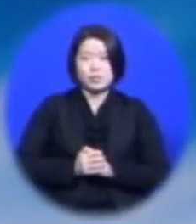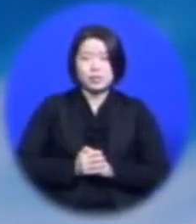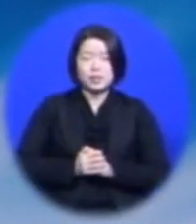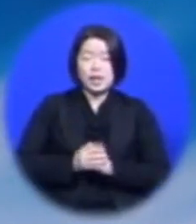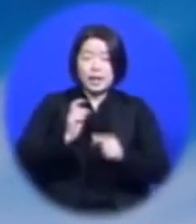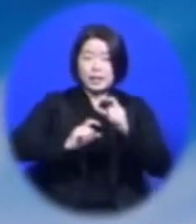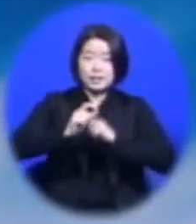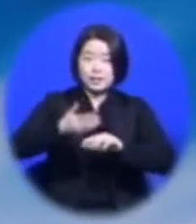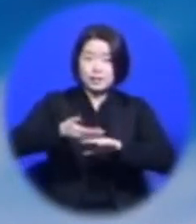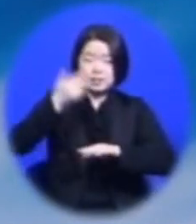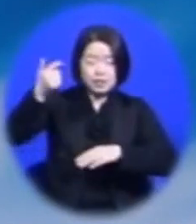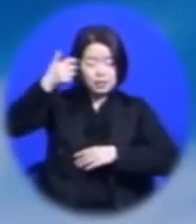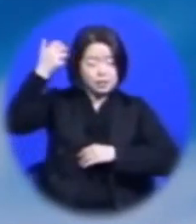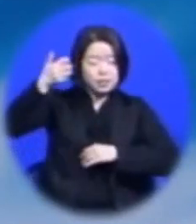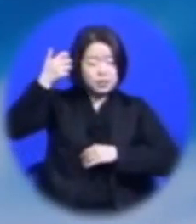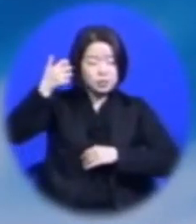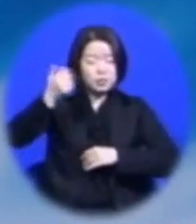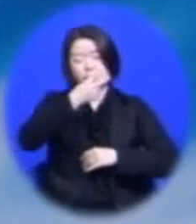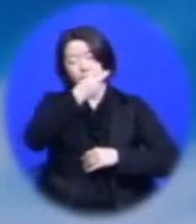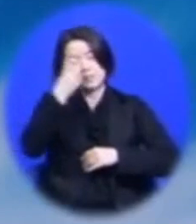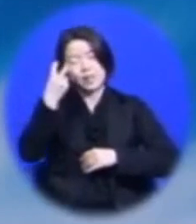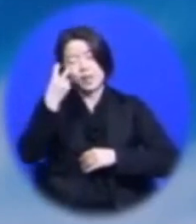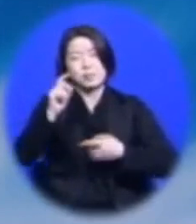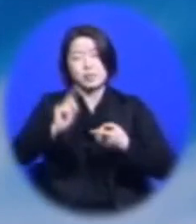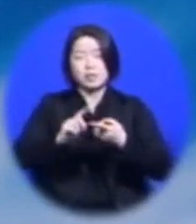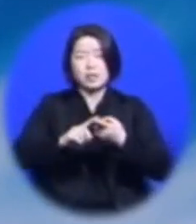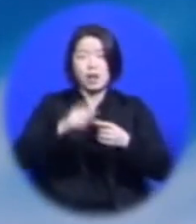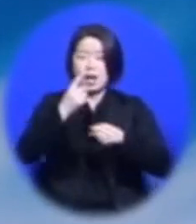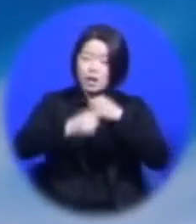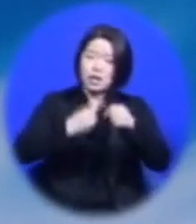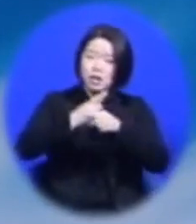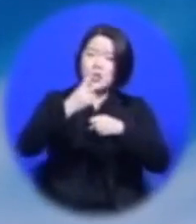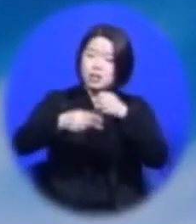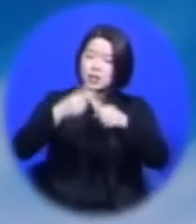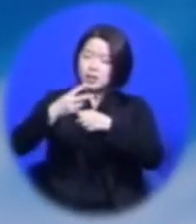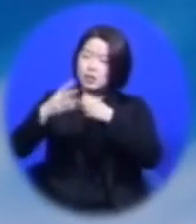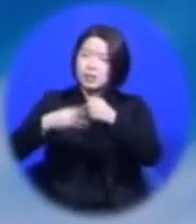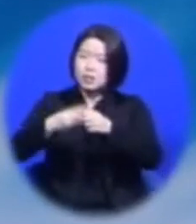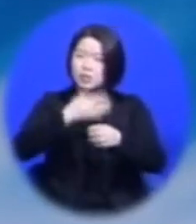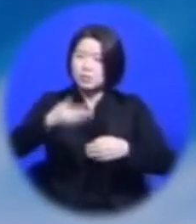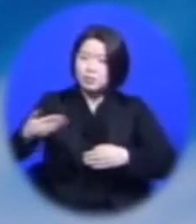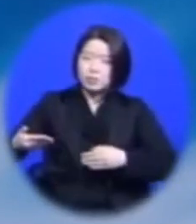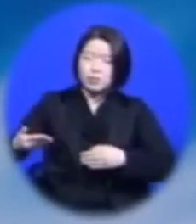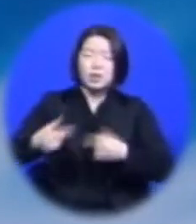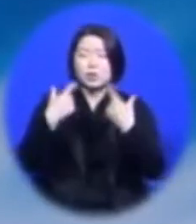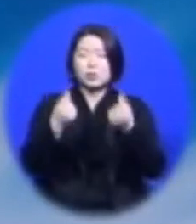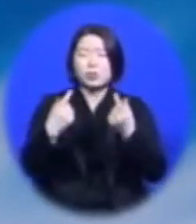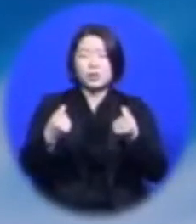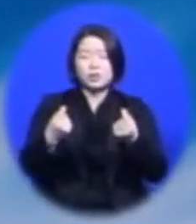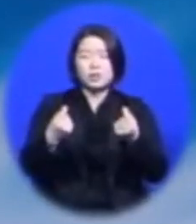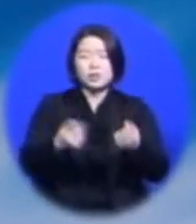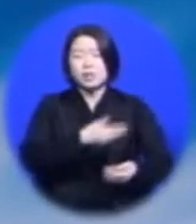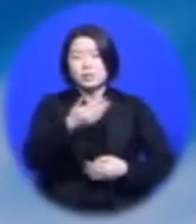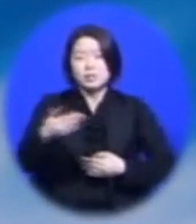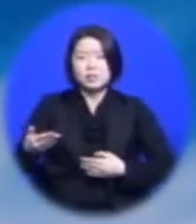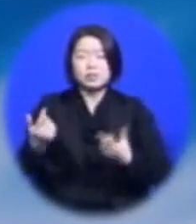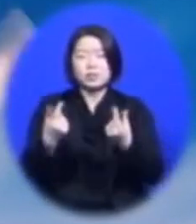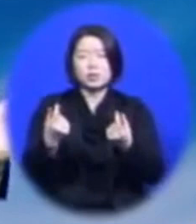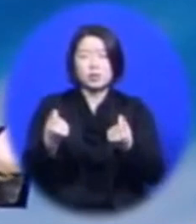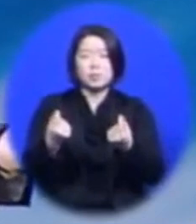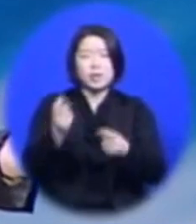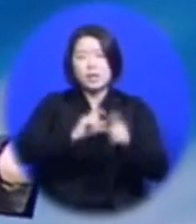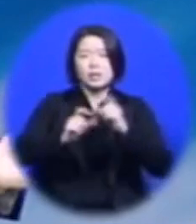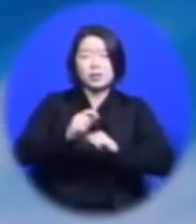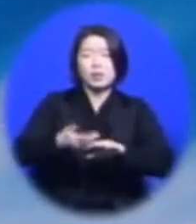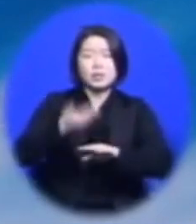더 이상 영적으로 잠이 들어있는 상태에서 한 해 한 해 지나지만 매번 똑같은 한 해가 지나가는 것처럼 이렇게 정말 더